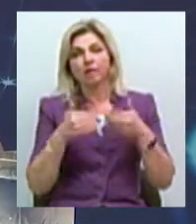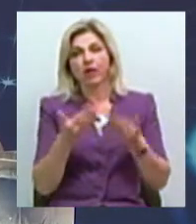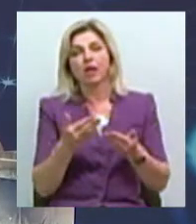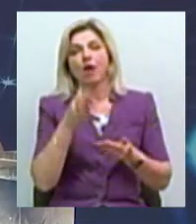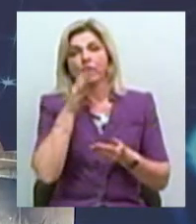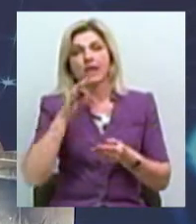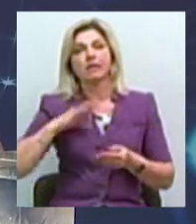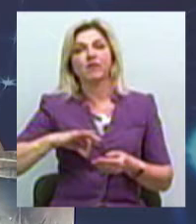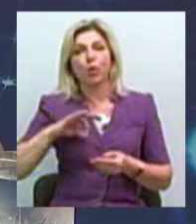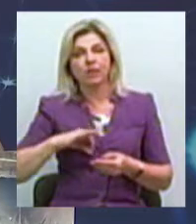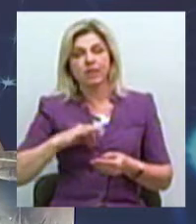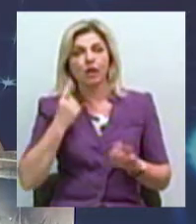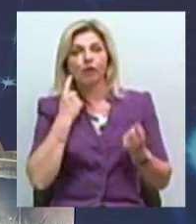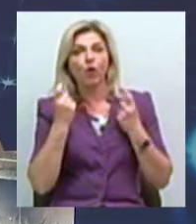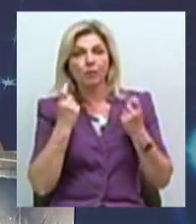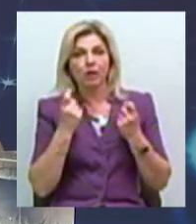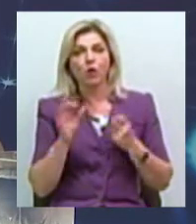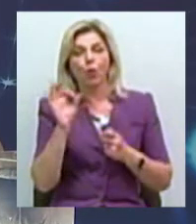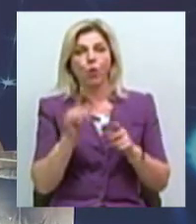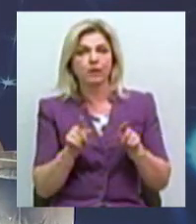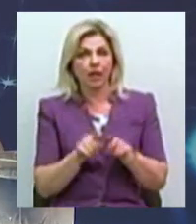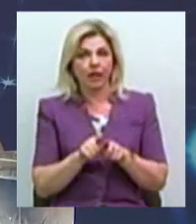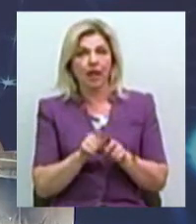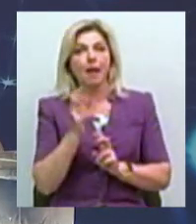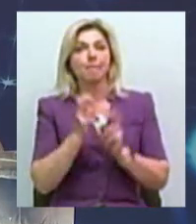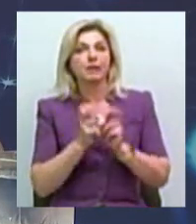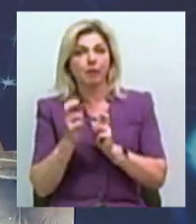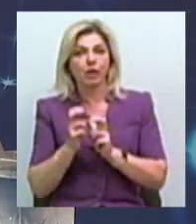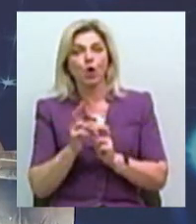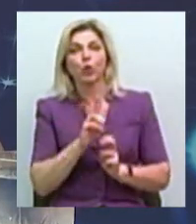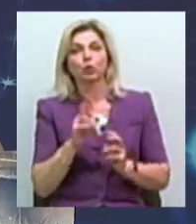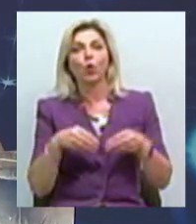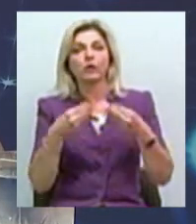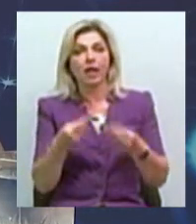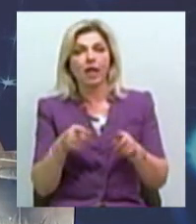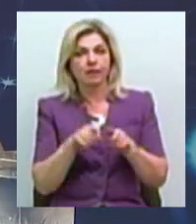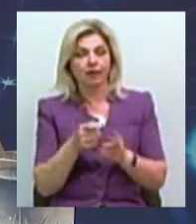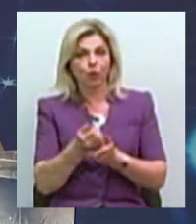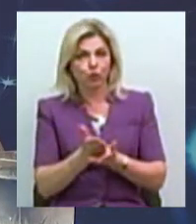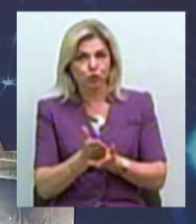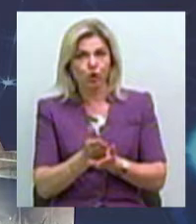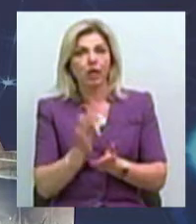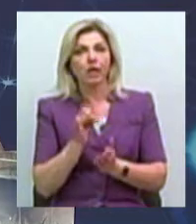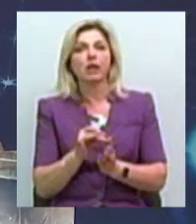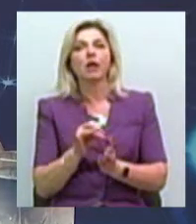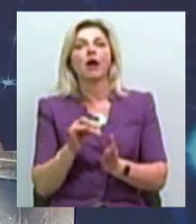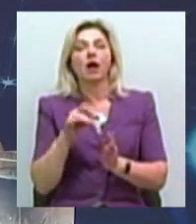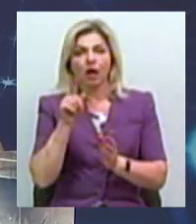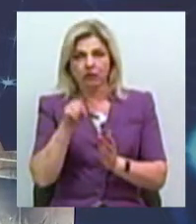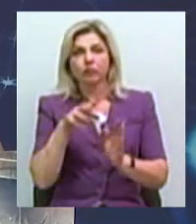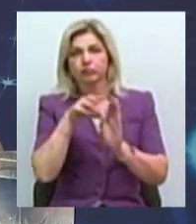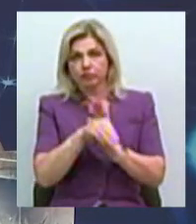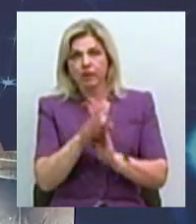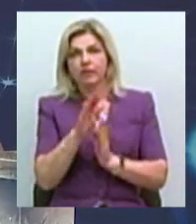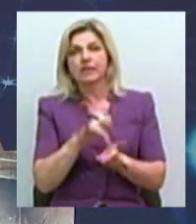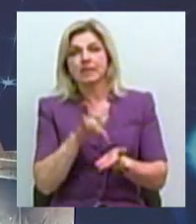використанні інформації про таких підприємств, які надають такі послуги, звертатися саме і до центрів зайнятості, тому що в них так само